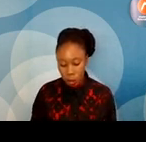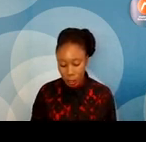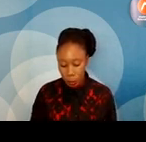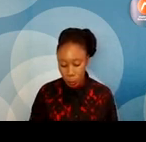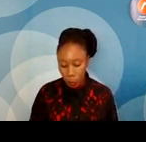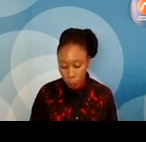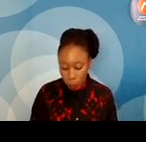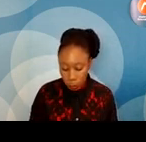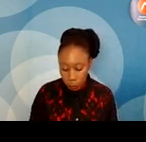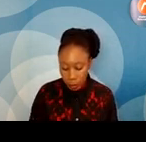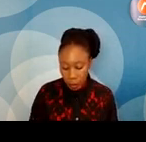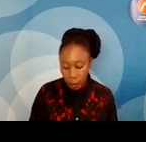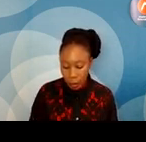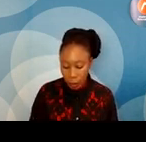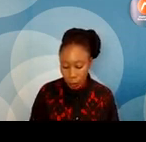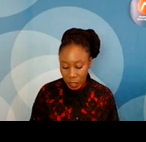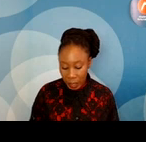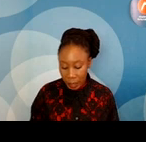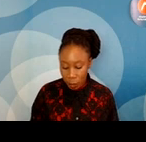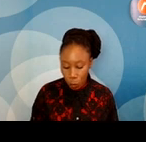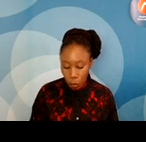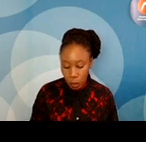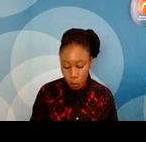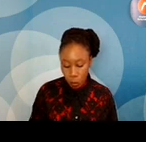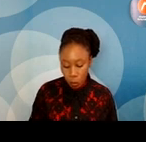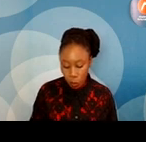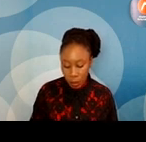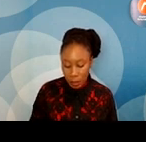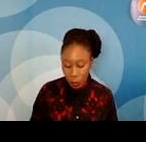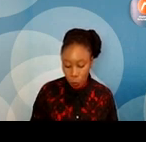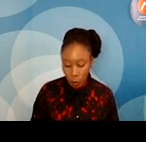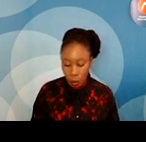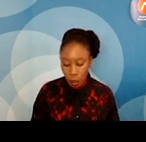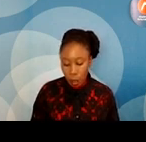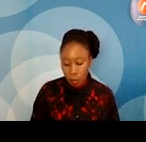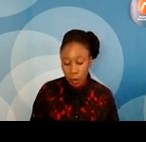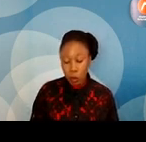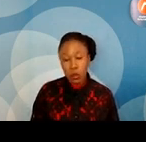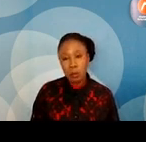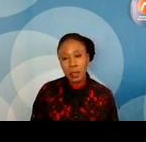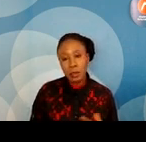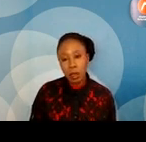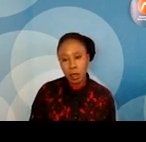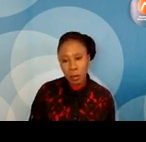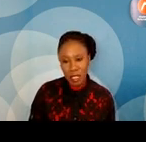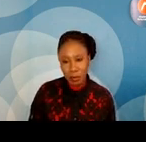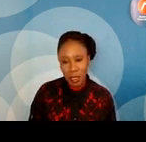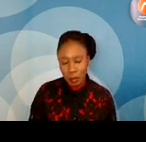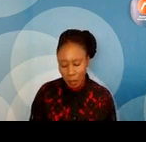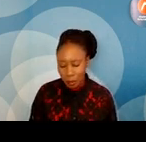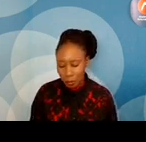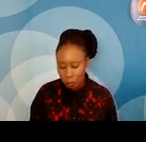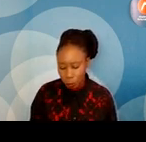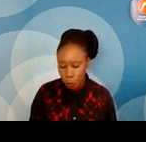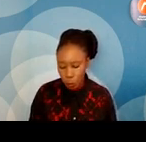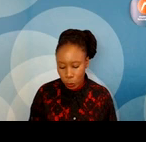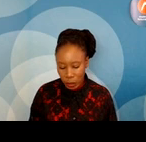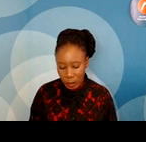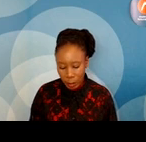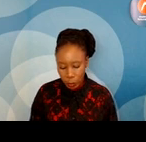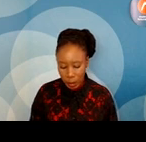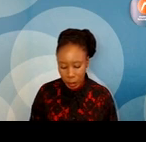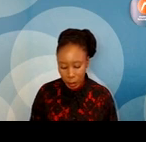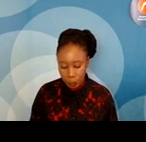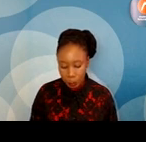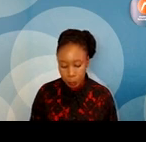Att man ska ta reda på hur fördelningen av ålder ser ut i organisationen, men också att man tar medvetna